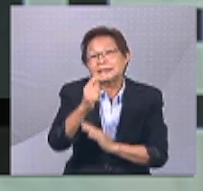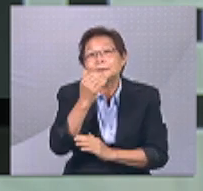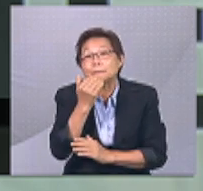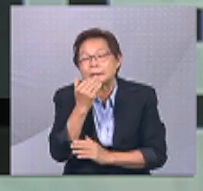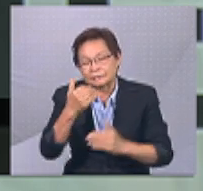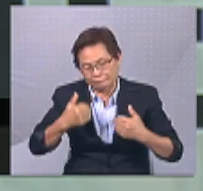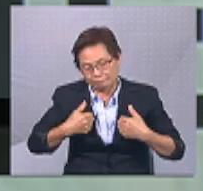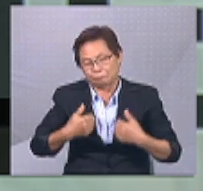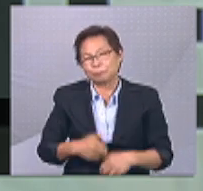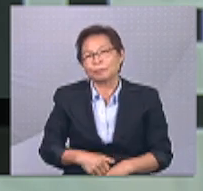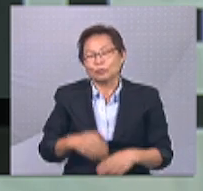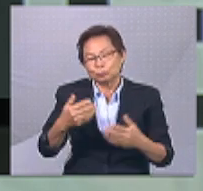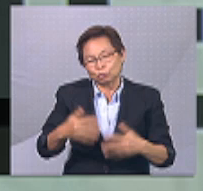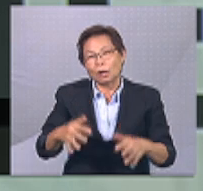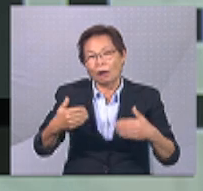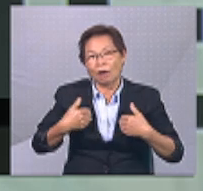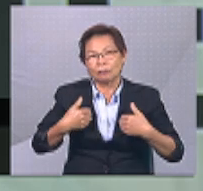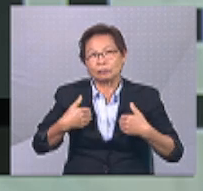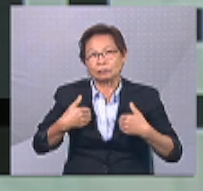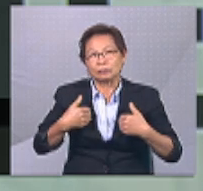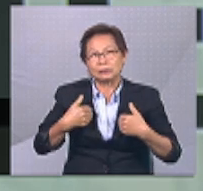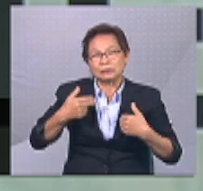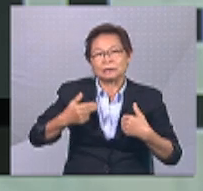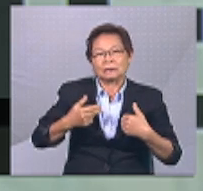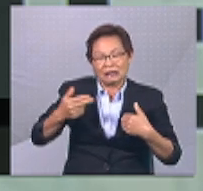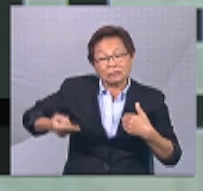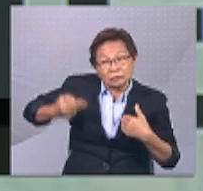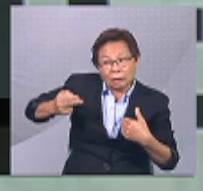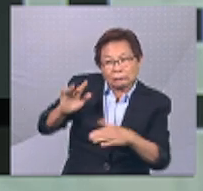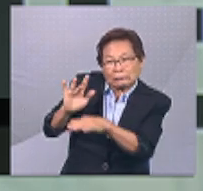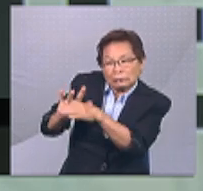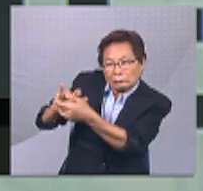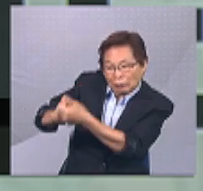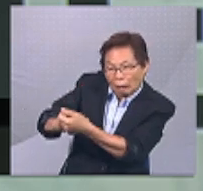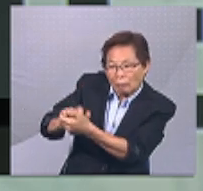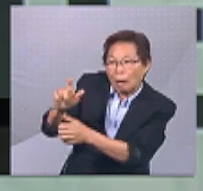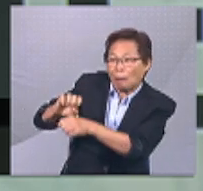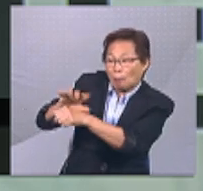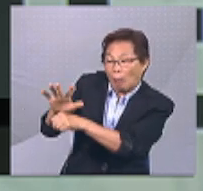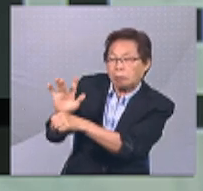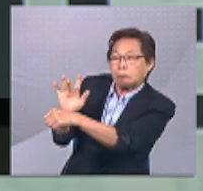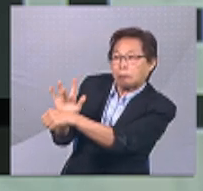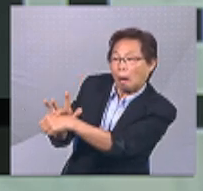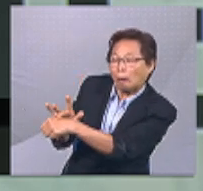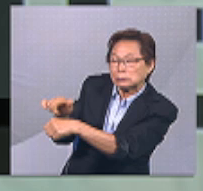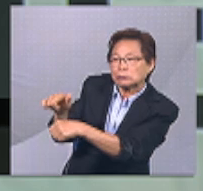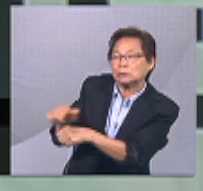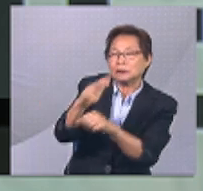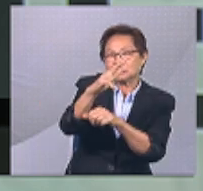manis. Beliau telah mempunyai sejarah kontak rapat kes positif COVID-19, iaitu kes